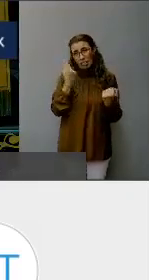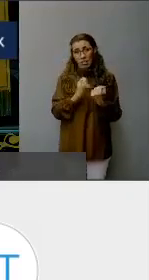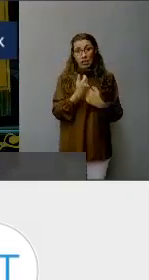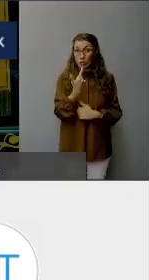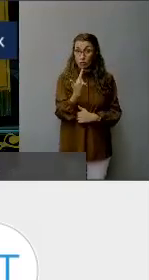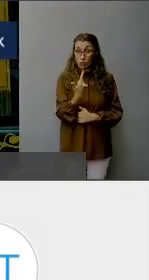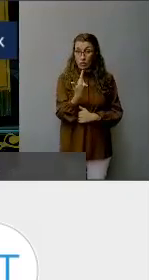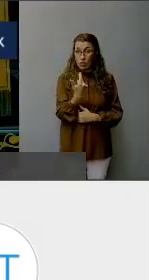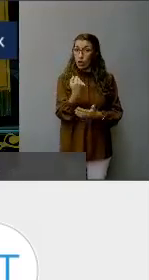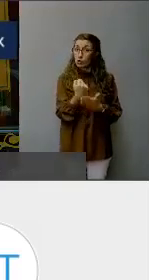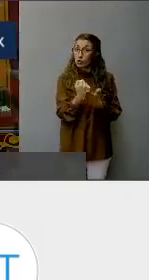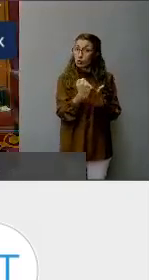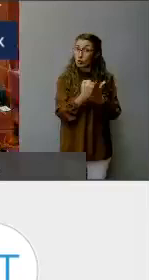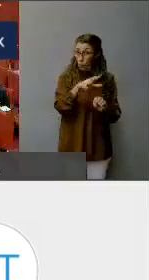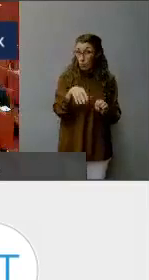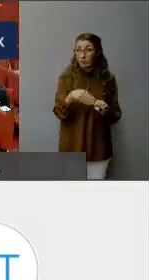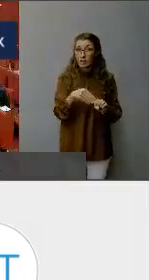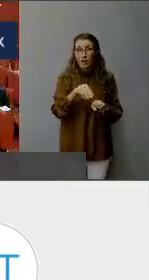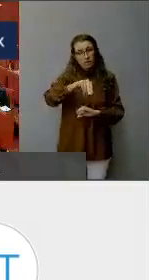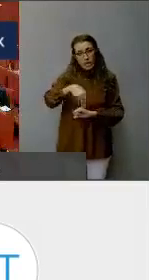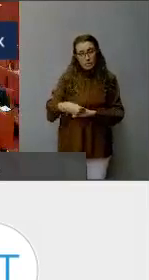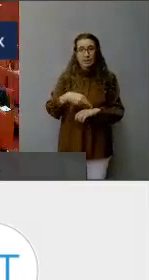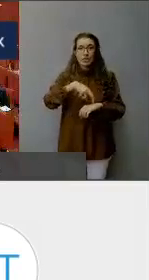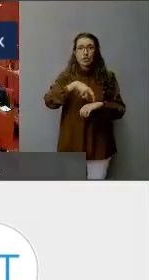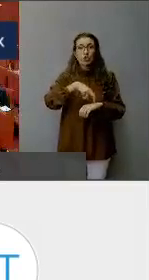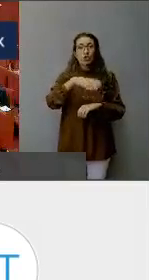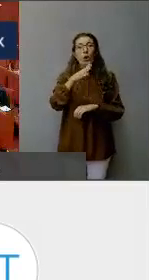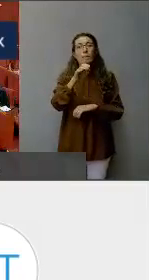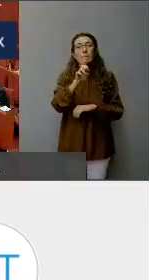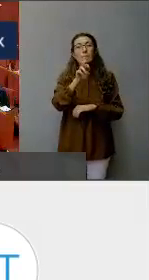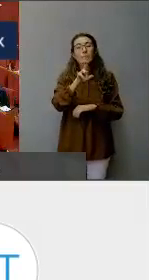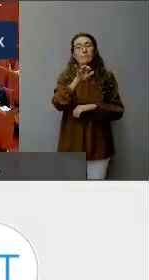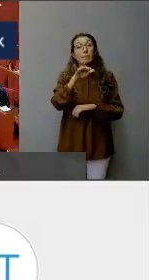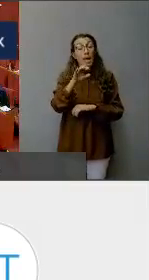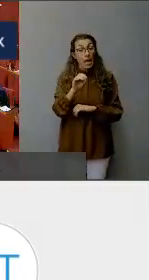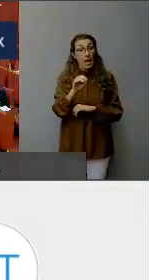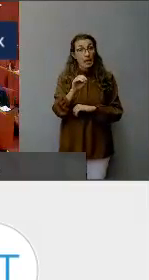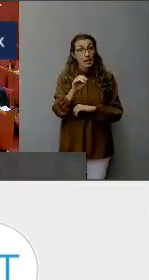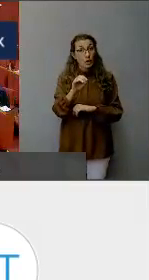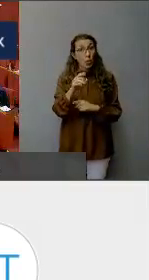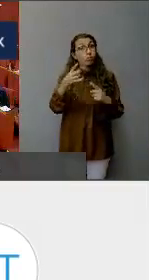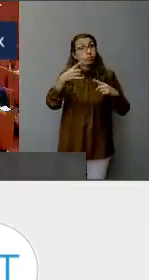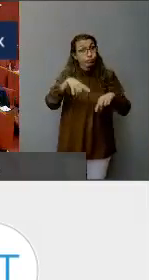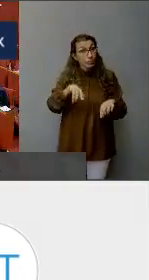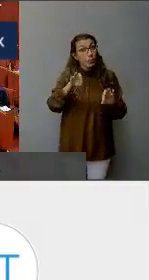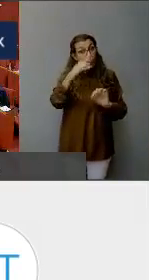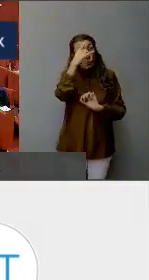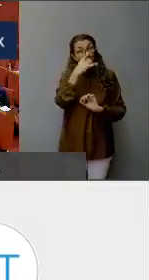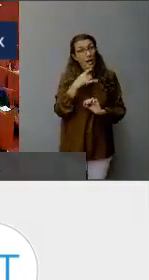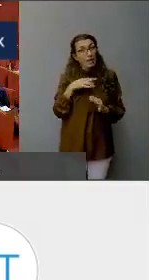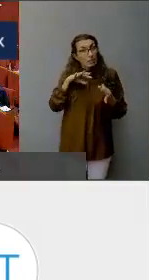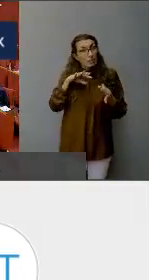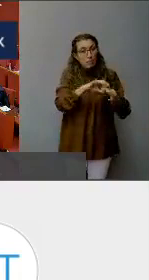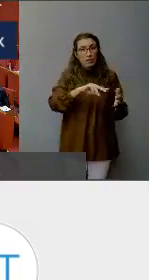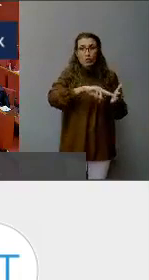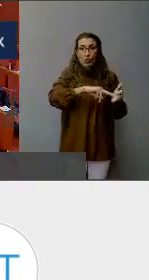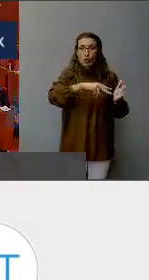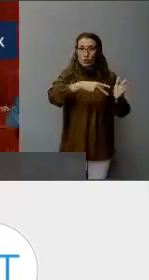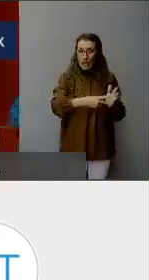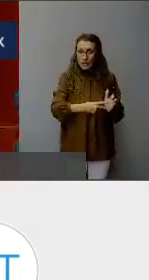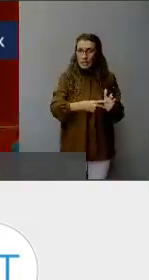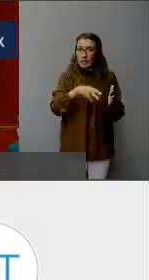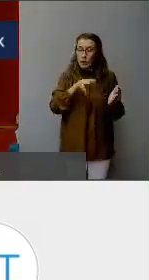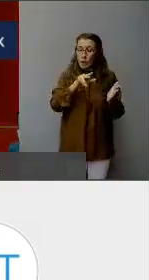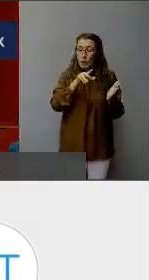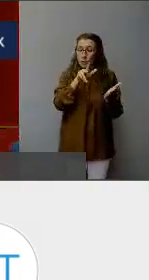è firmata dal dottor berio per quanto riguarda la parte tecnica della delibera